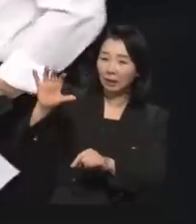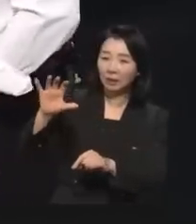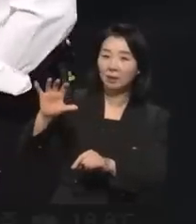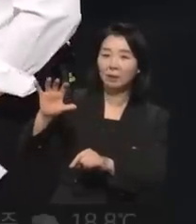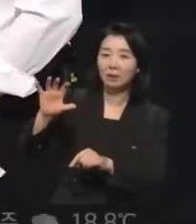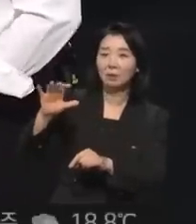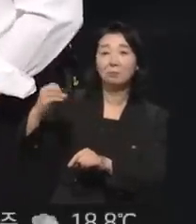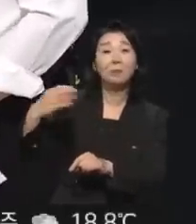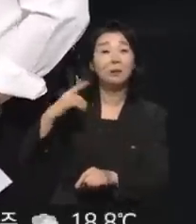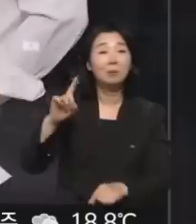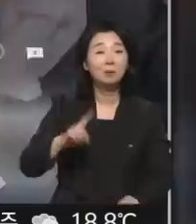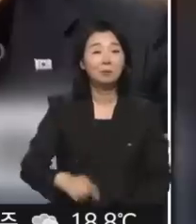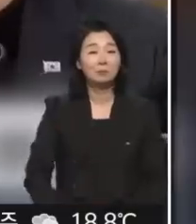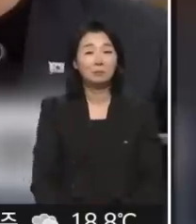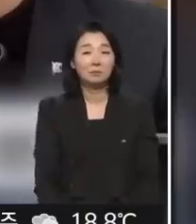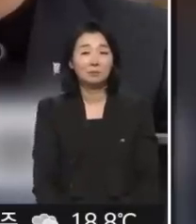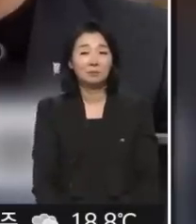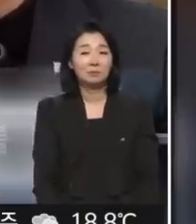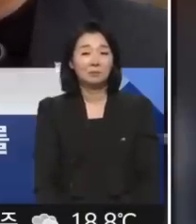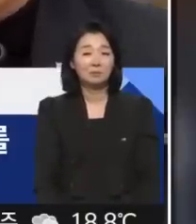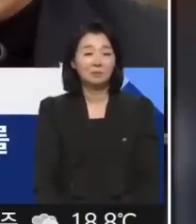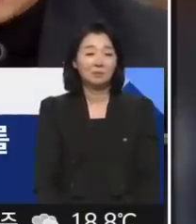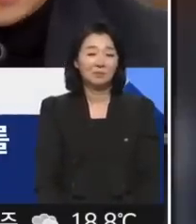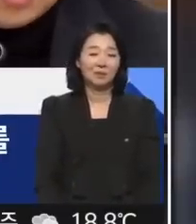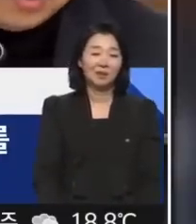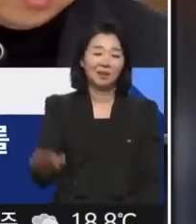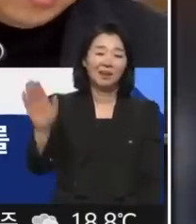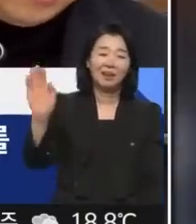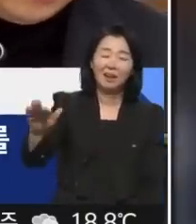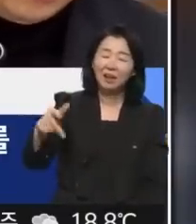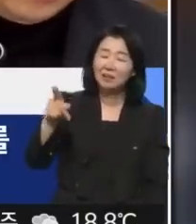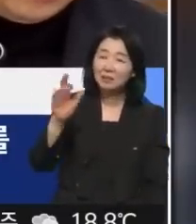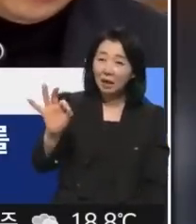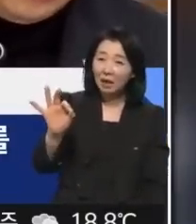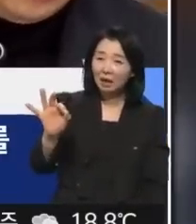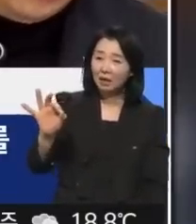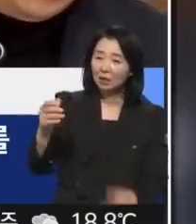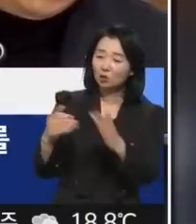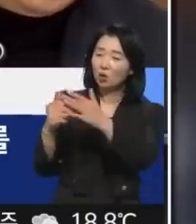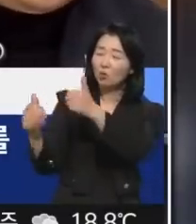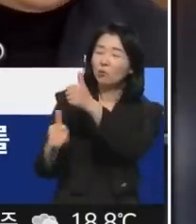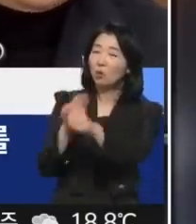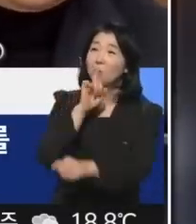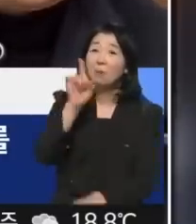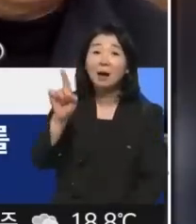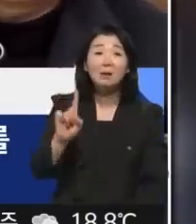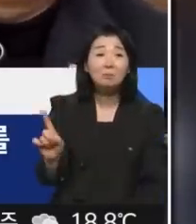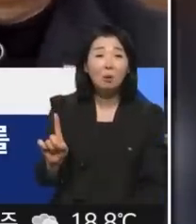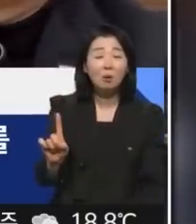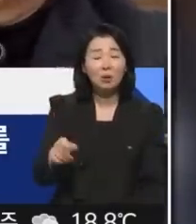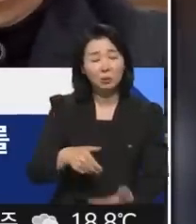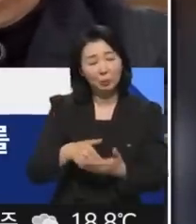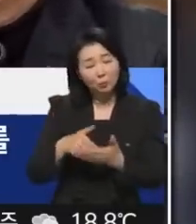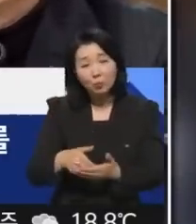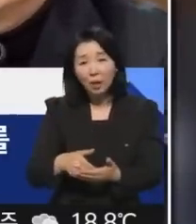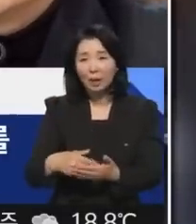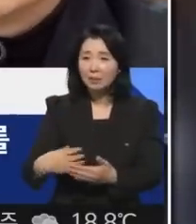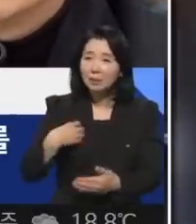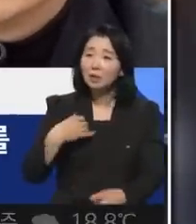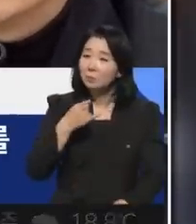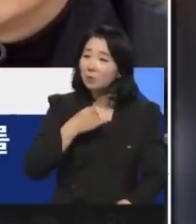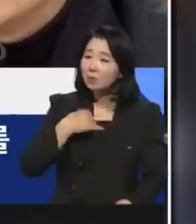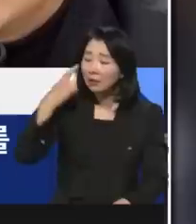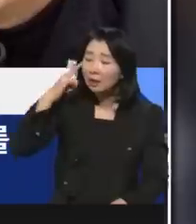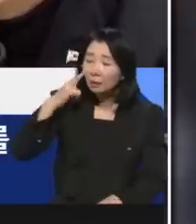어땠을까요? 장해찬 최고위원께서 집권여당 최고위원의 발언이 얼마나 무게를 가지는지를 한번 생각해